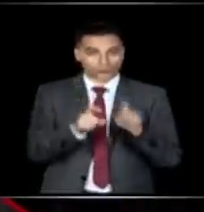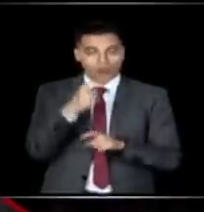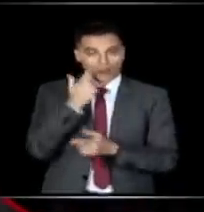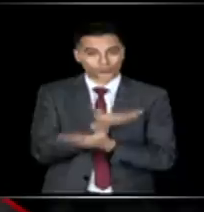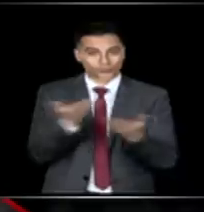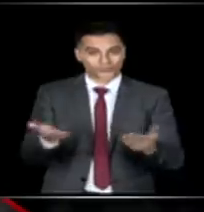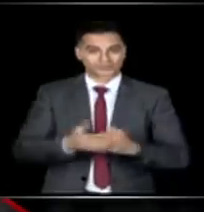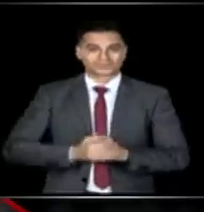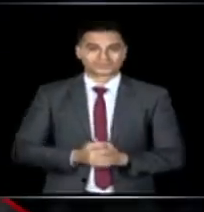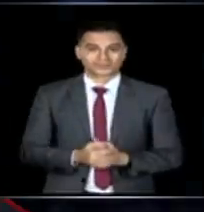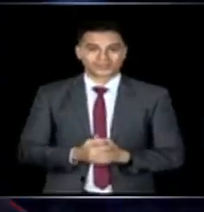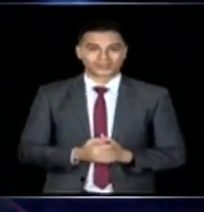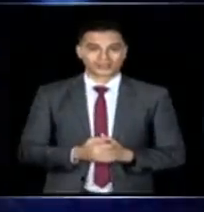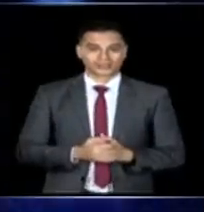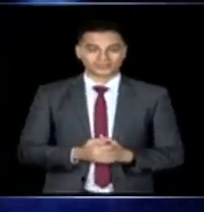الفنون،